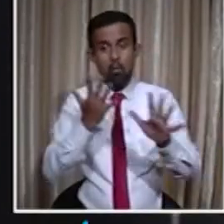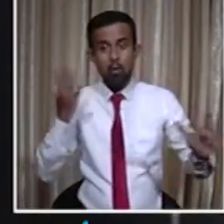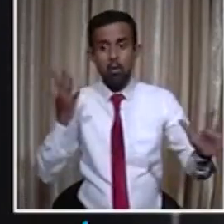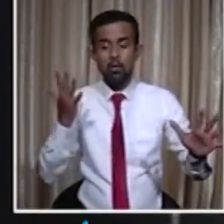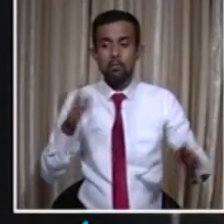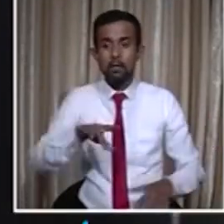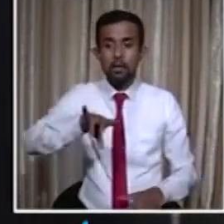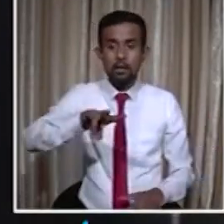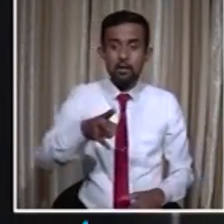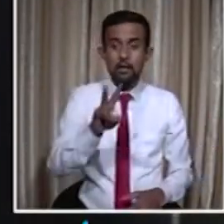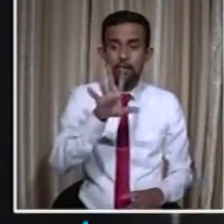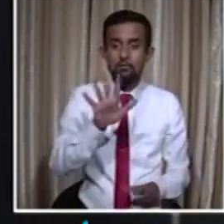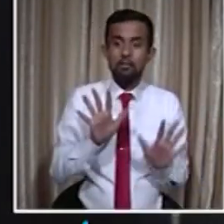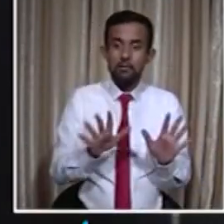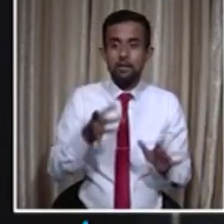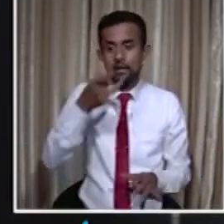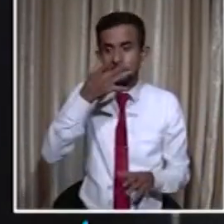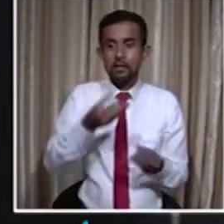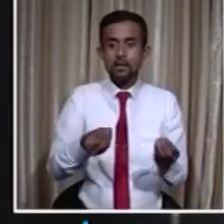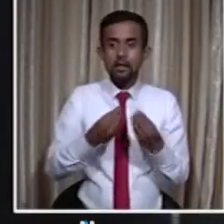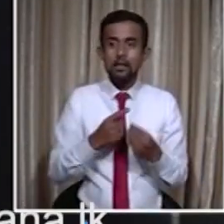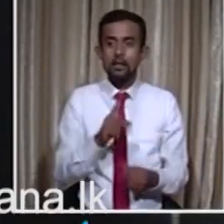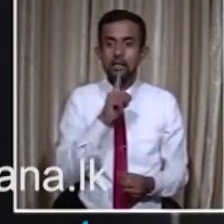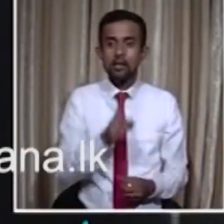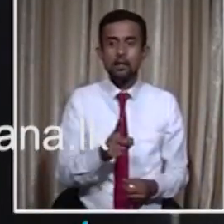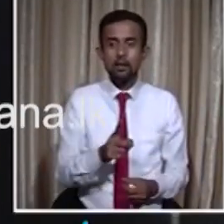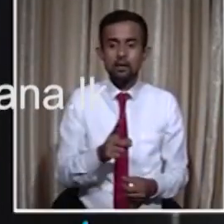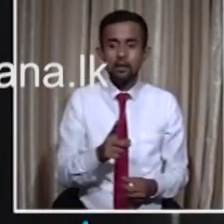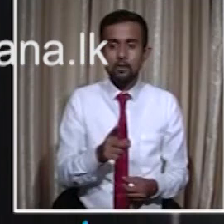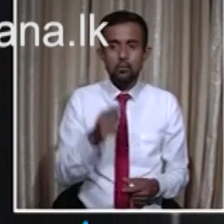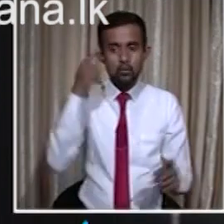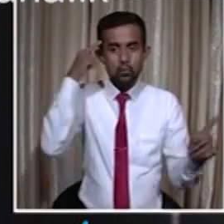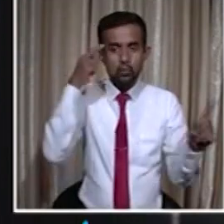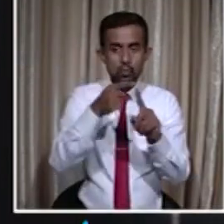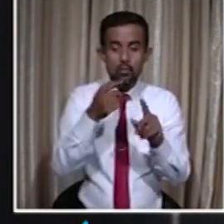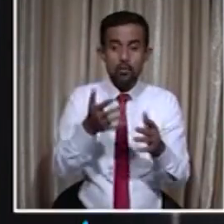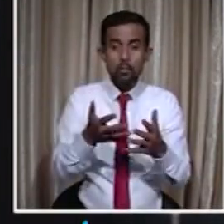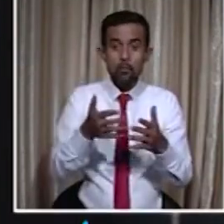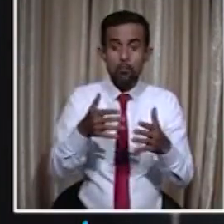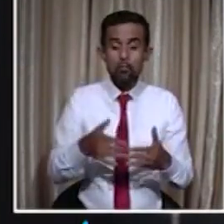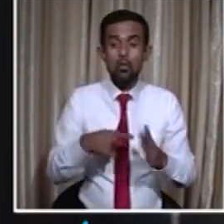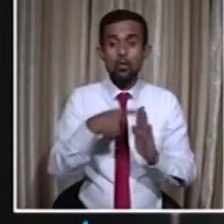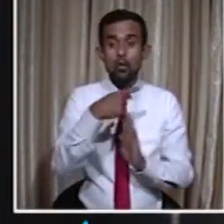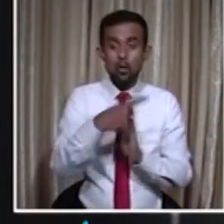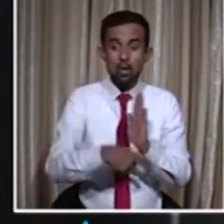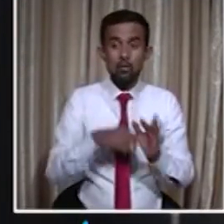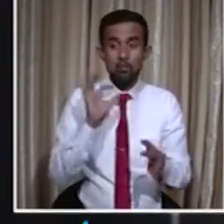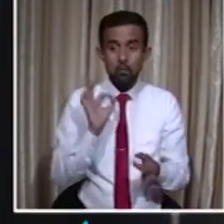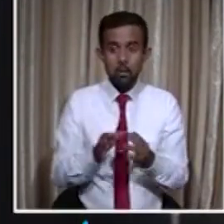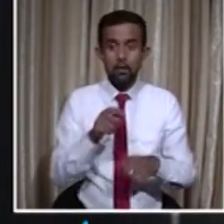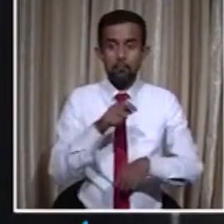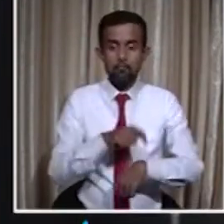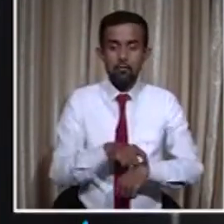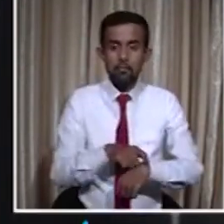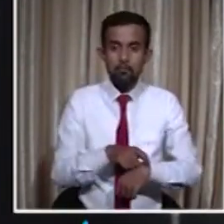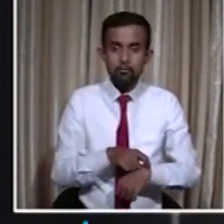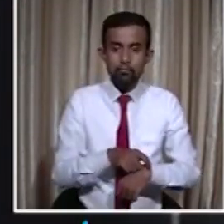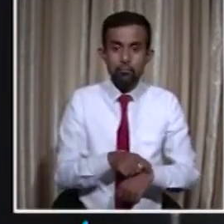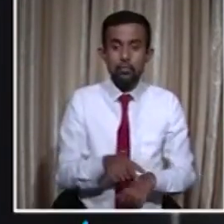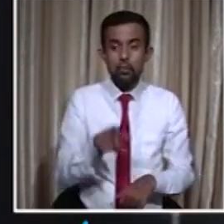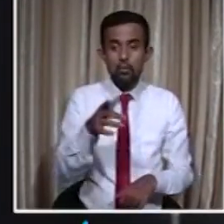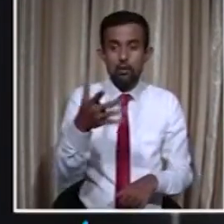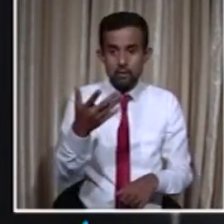මේ 225ට විතරක් තෙල් දෙන්න කියන්නේ? මේවා සම්බන්ධයෙන් මීට වැඩිය මුළු රටම ගිනි අරගෙන තියෙන වෙලාවක ඔය වෙච්ච